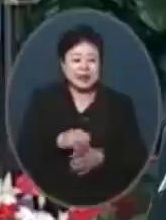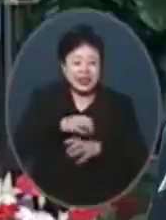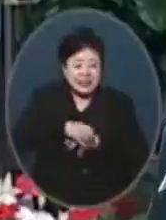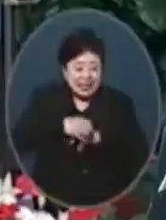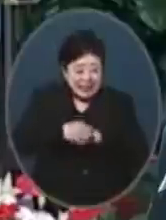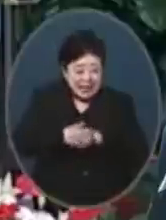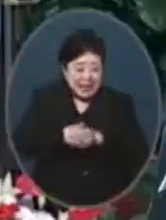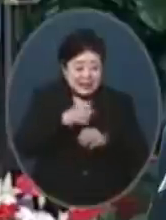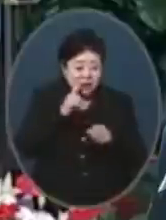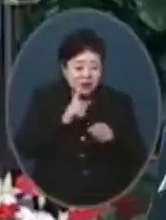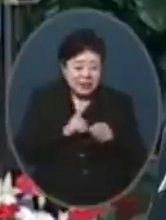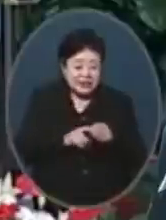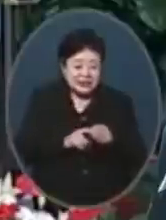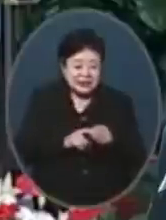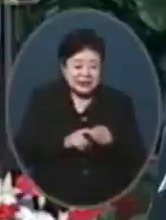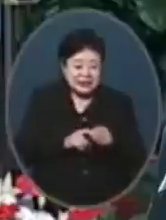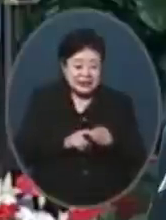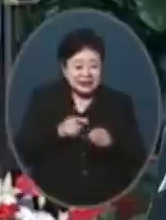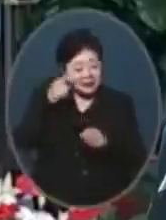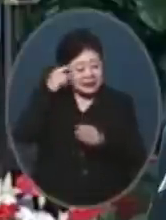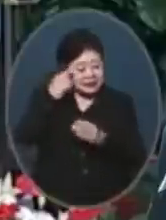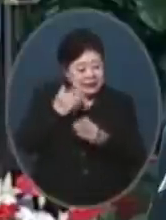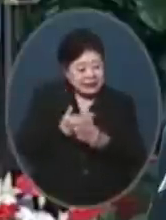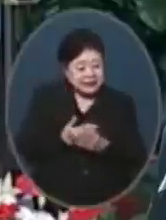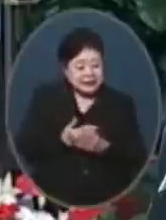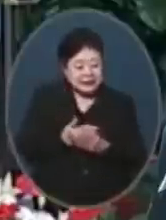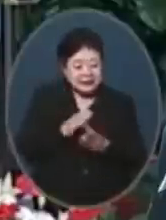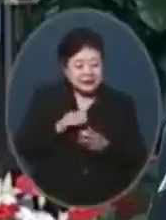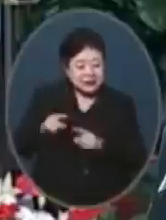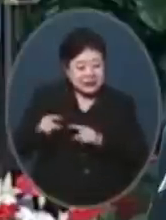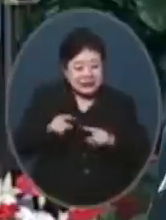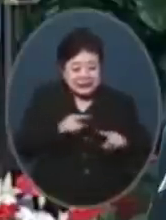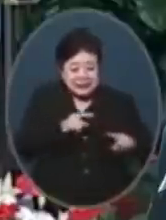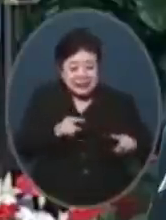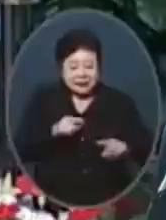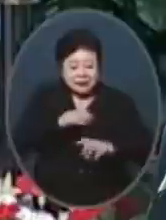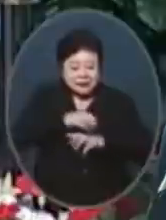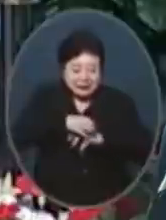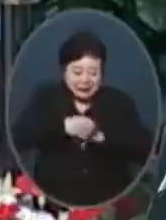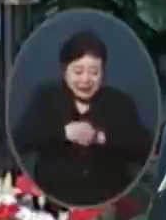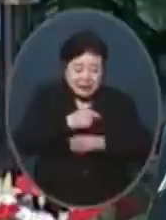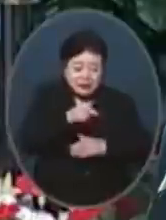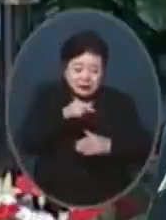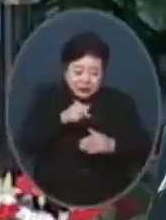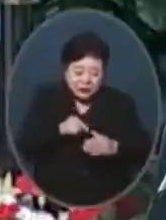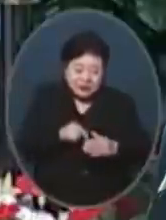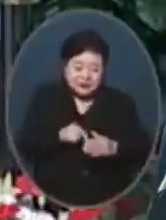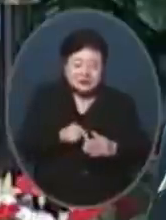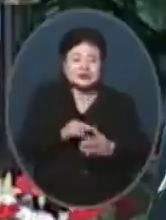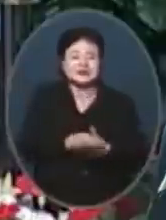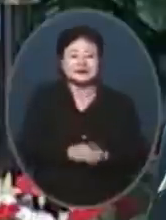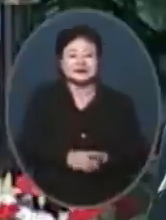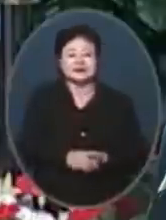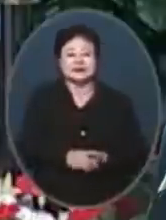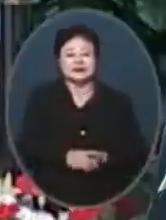세계적인 학자들, 정치인들, 재계들, 재계 인물들이